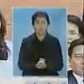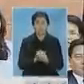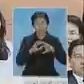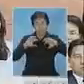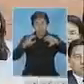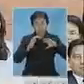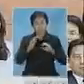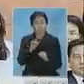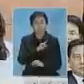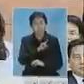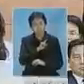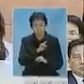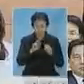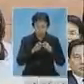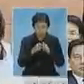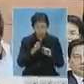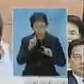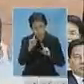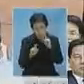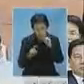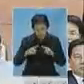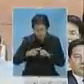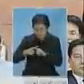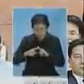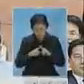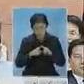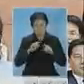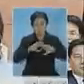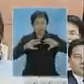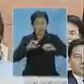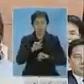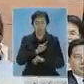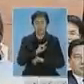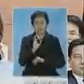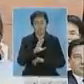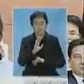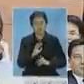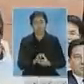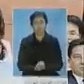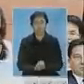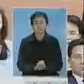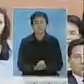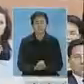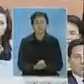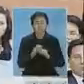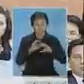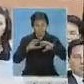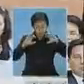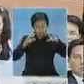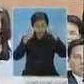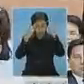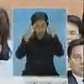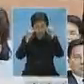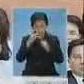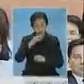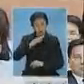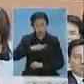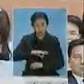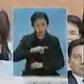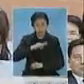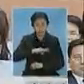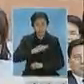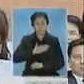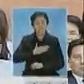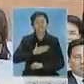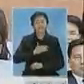ไม่ต้องรับผิดชอบกับการบาดเจ็บล้มตายของประชาชนแต่เป็นรัฐบาลที่นายกรัฐมนตรีสำนึกและรับ